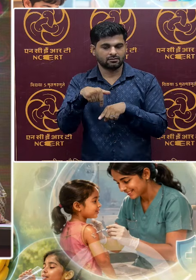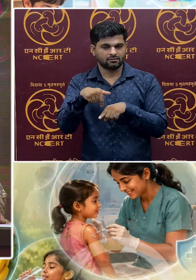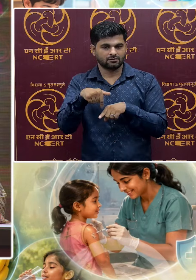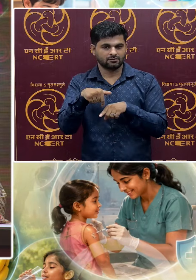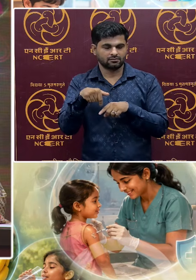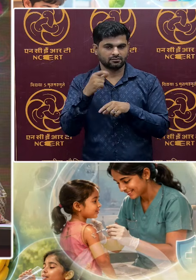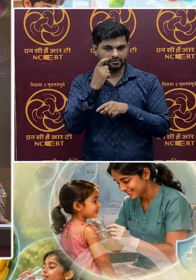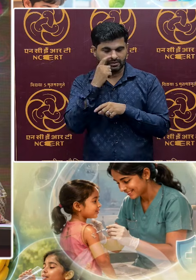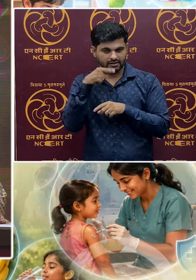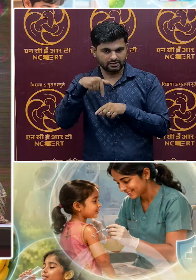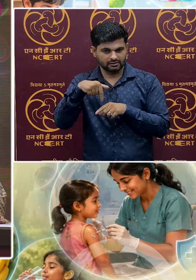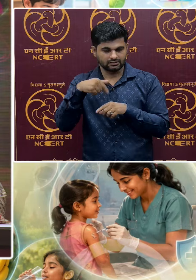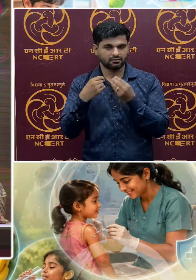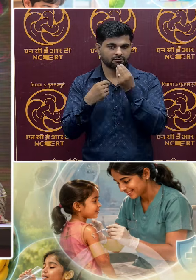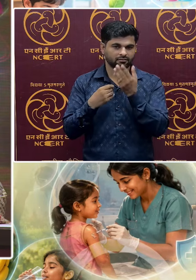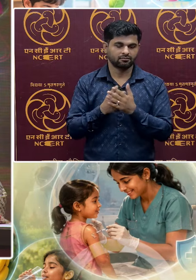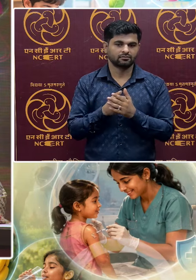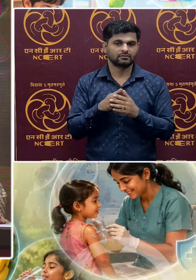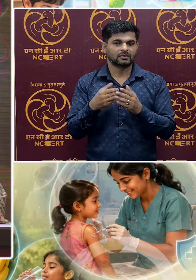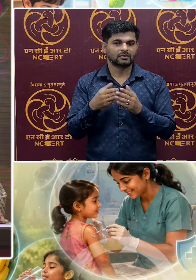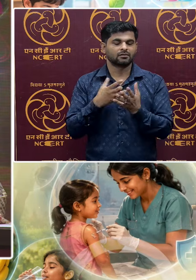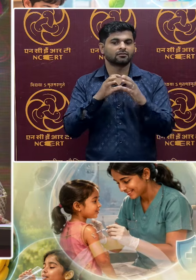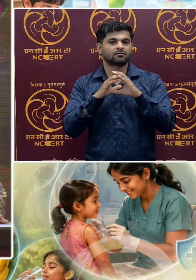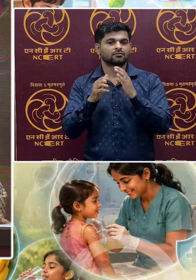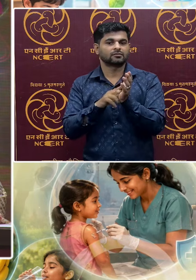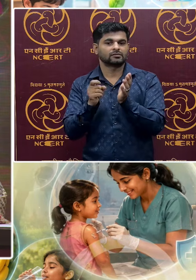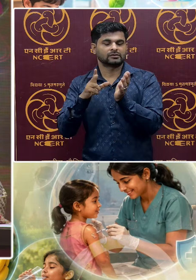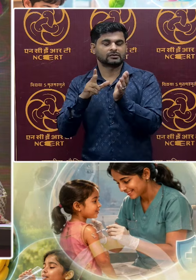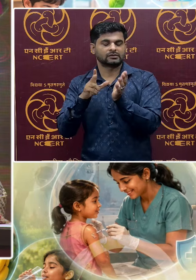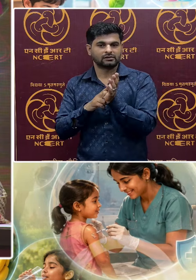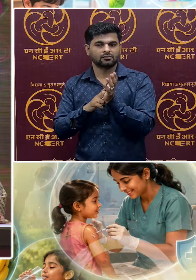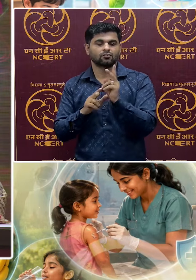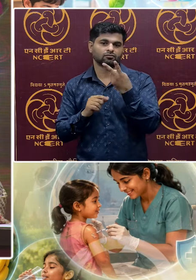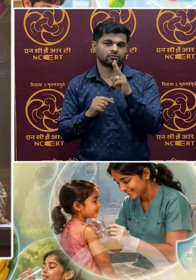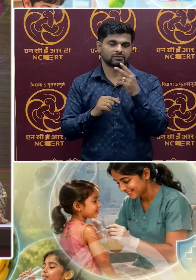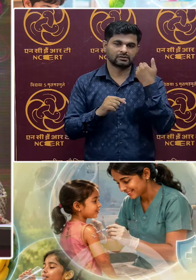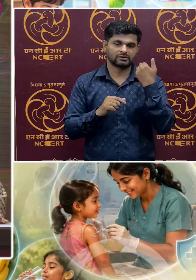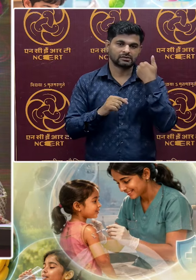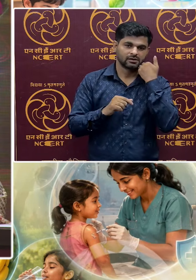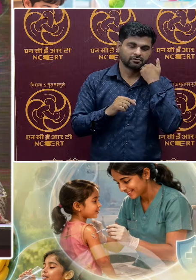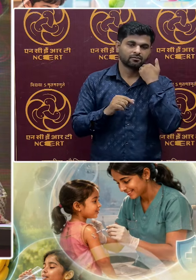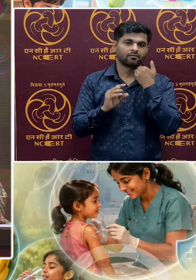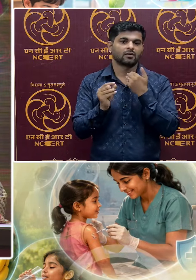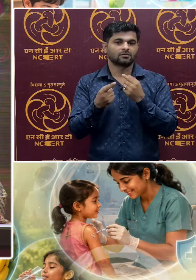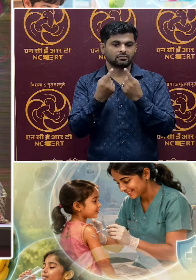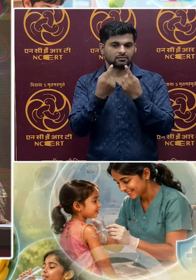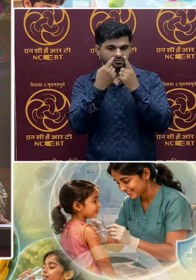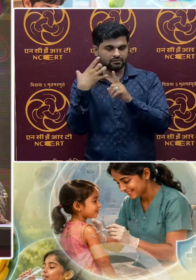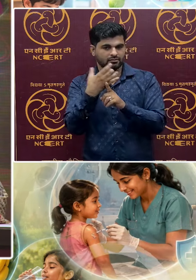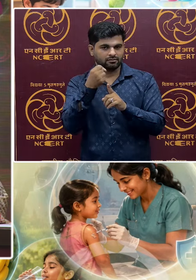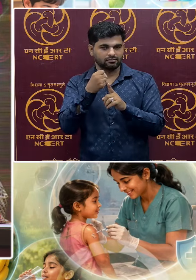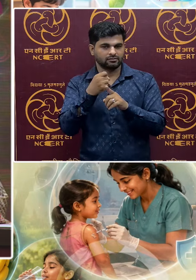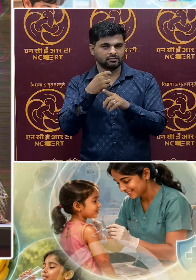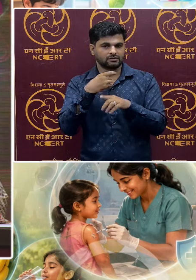us know कि हम easily incommunicable and non-communicable दोनों ही diseases को prevent कर सकते हैं, but we have to